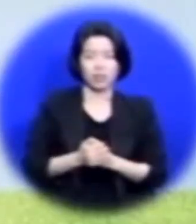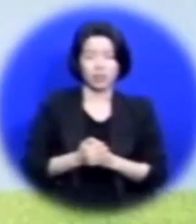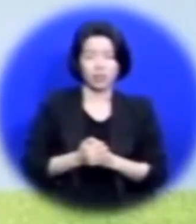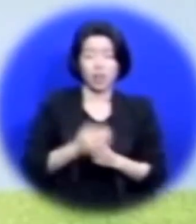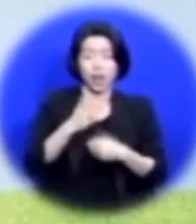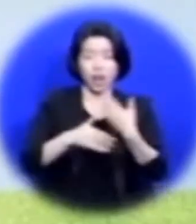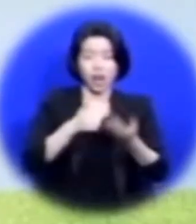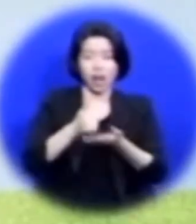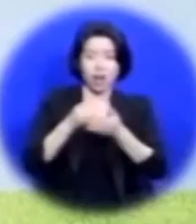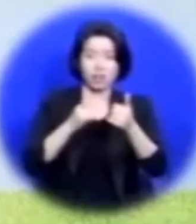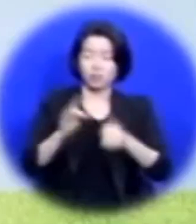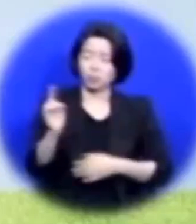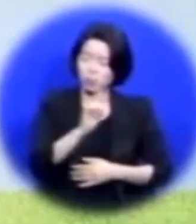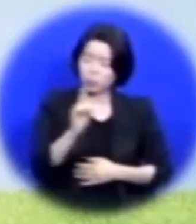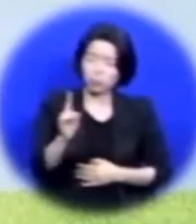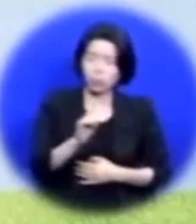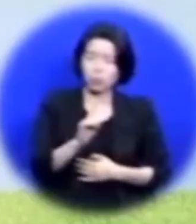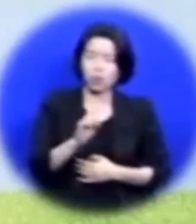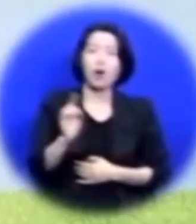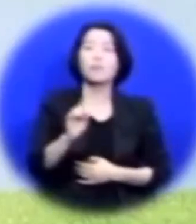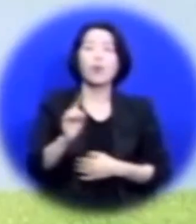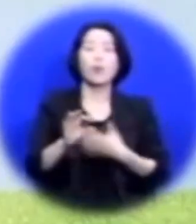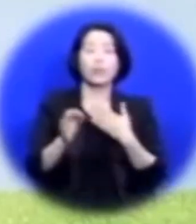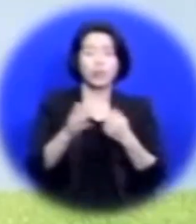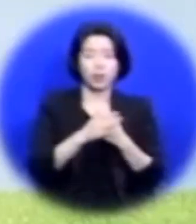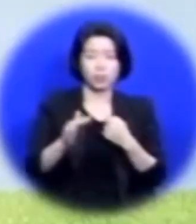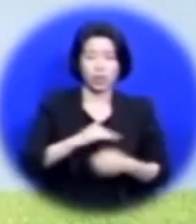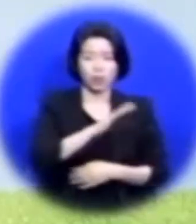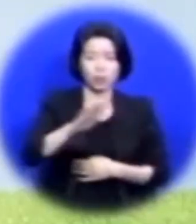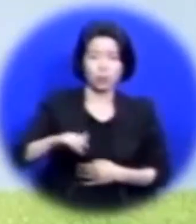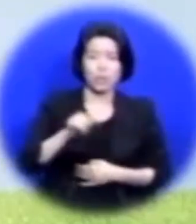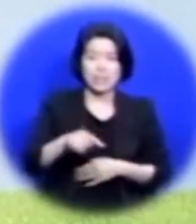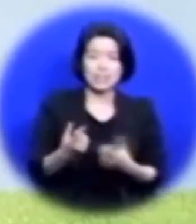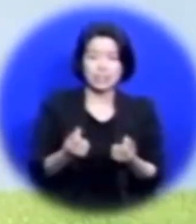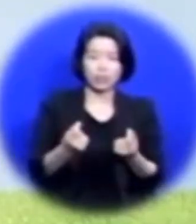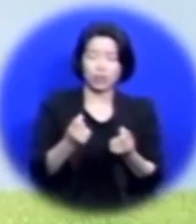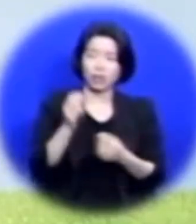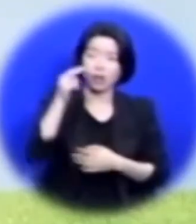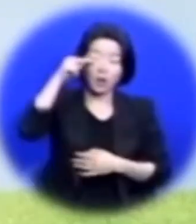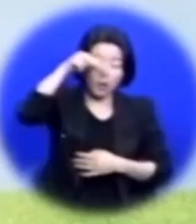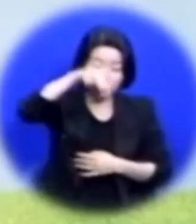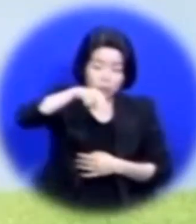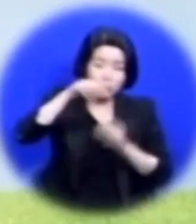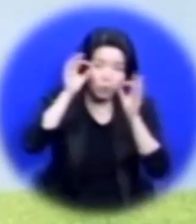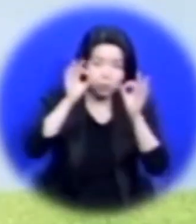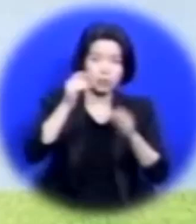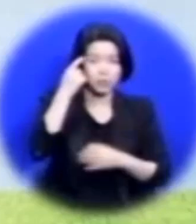하나님께서 도대체 무엇 때문에 우리를 그렇게 9 보실까요